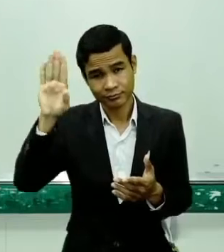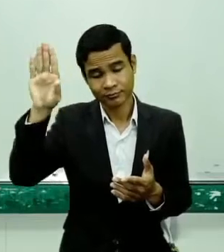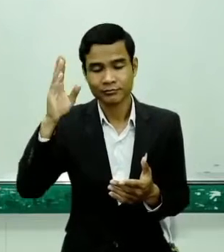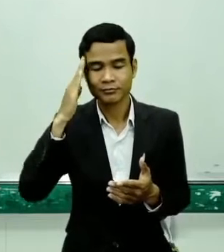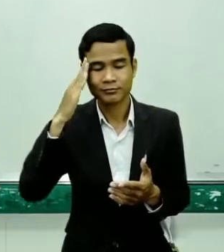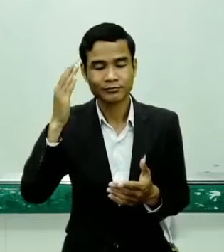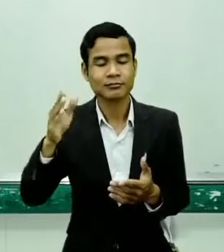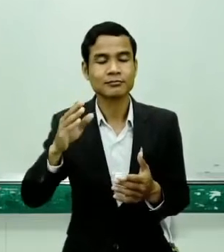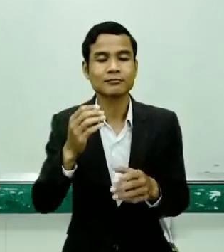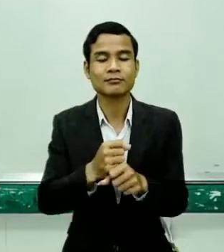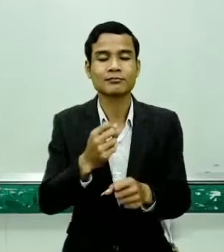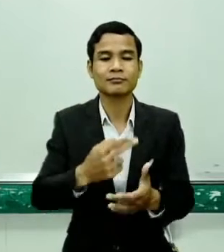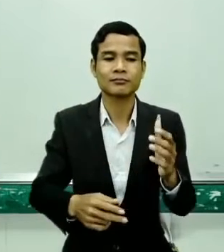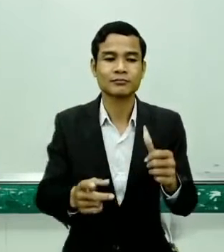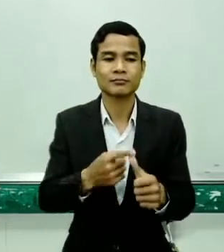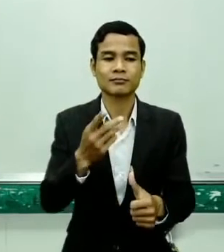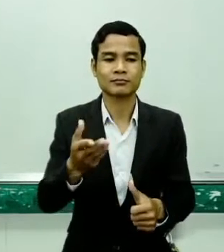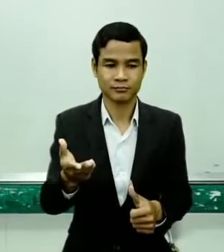ấy môn kỳ.